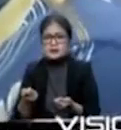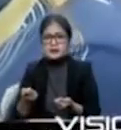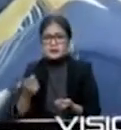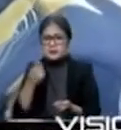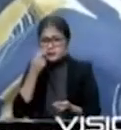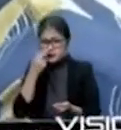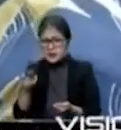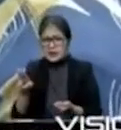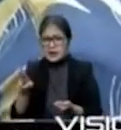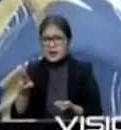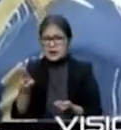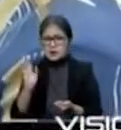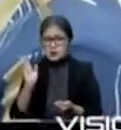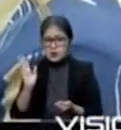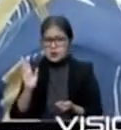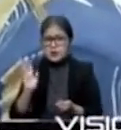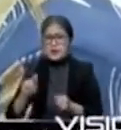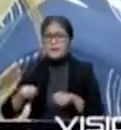kepercayaan, kemudian